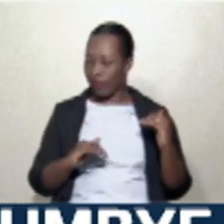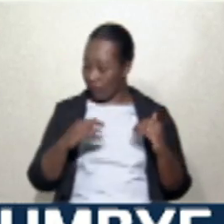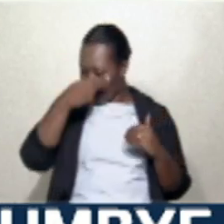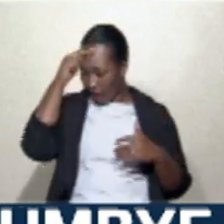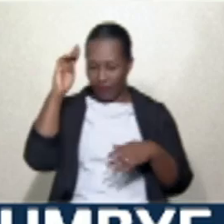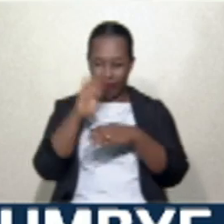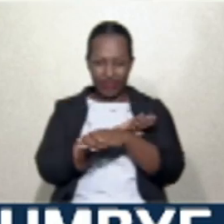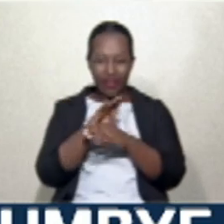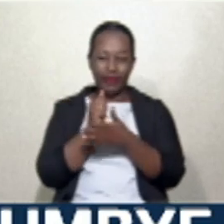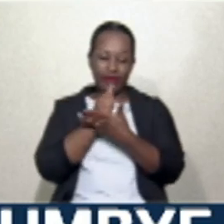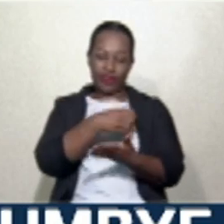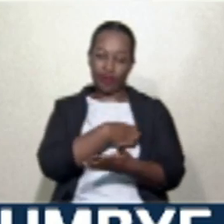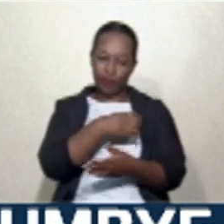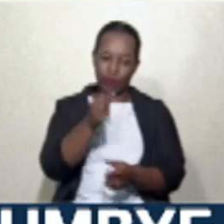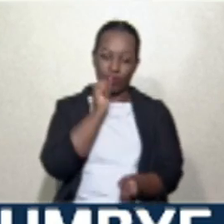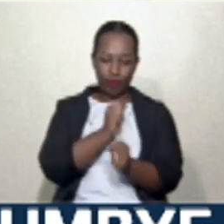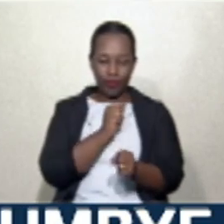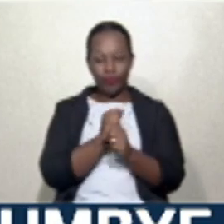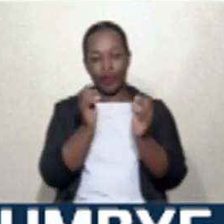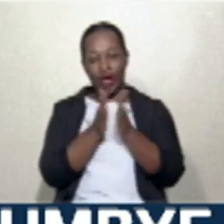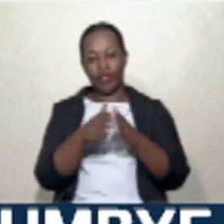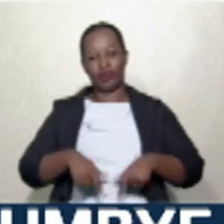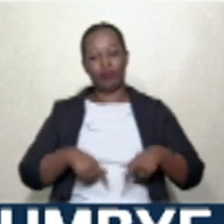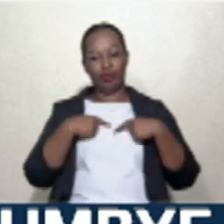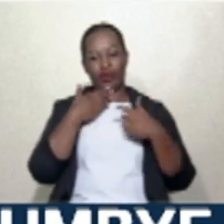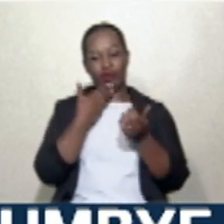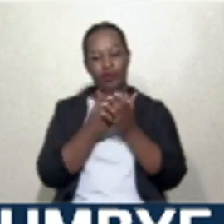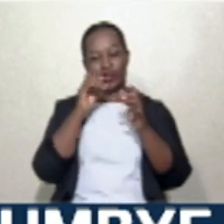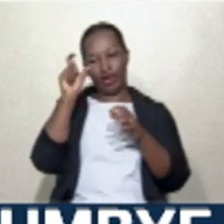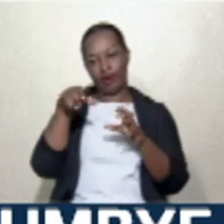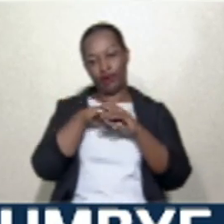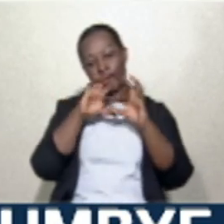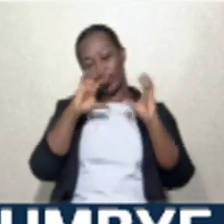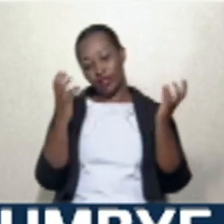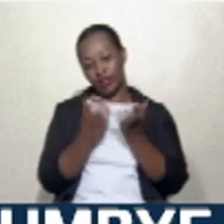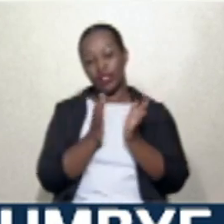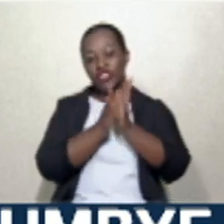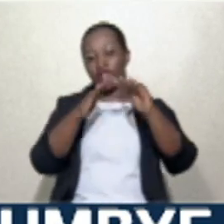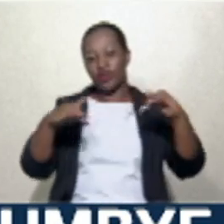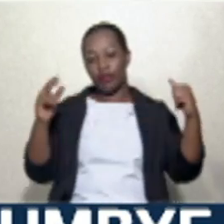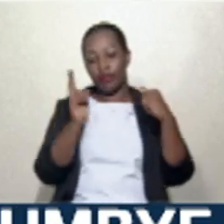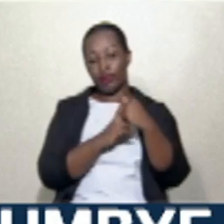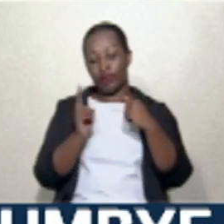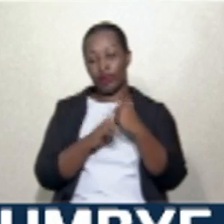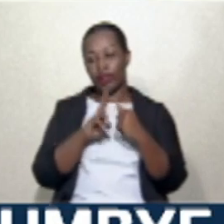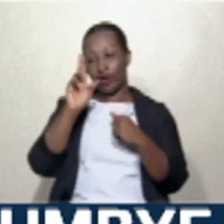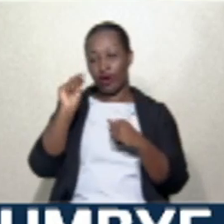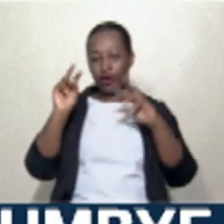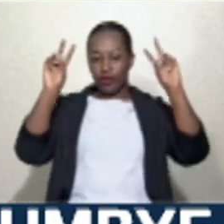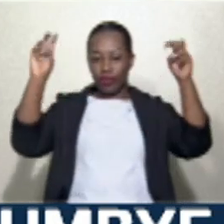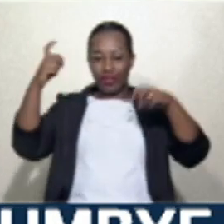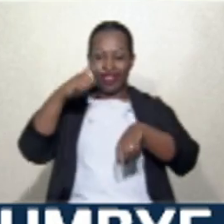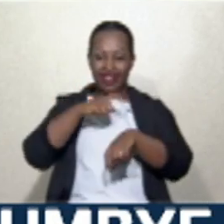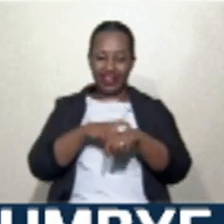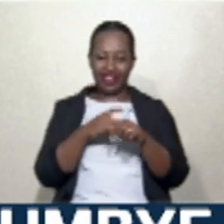z'umurimo, ubukungu n'imibereho myiza y'abatuye isi. Inteko rusange ya 77 ya Roni ifite insanganyamatsiko igira iti igihe